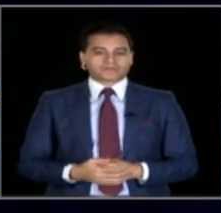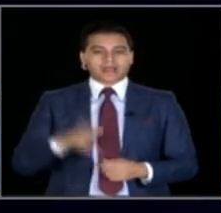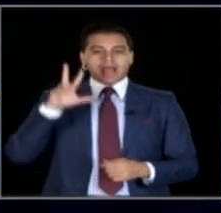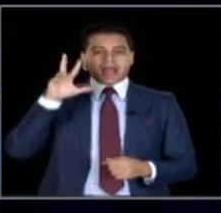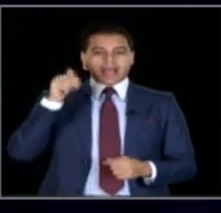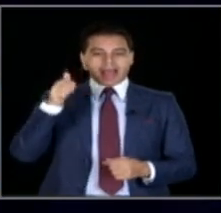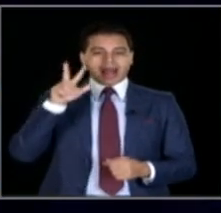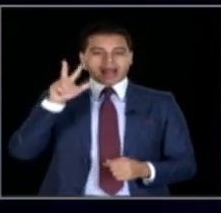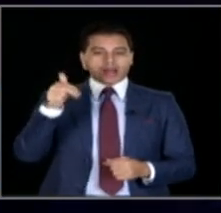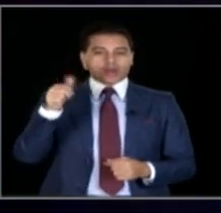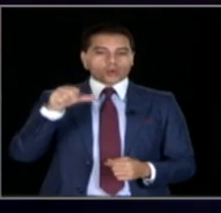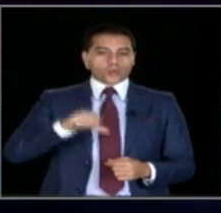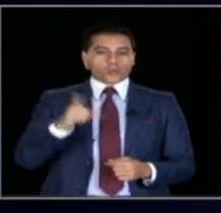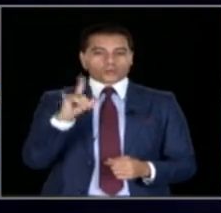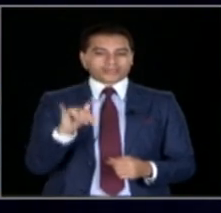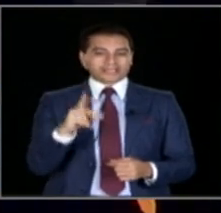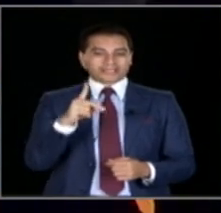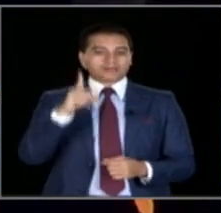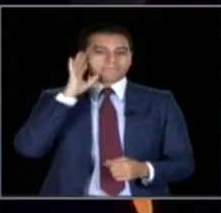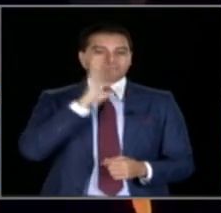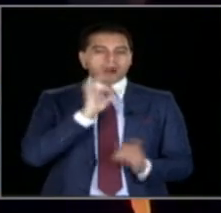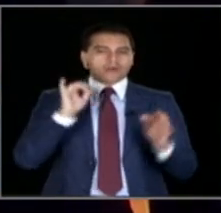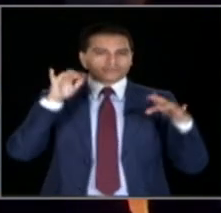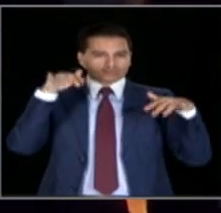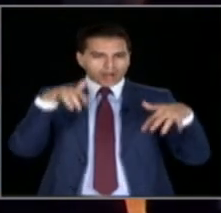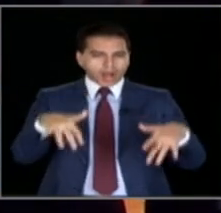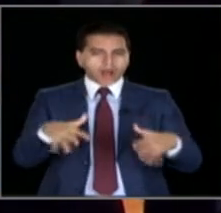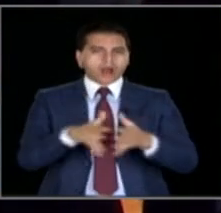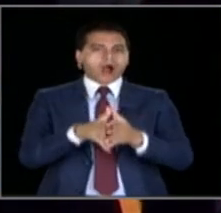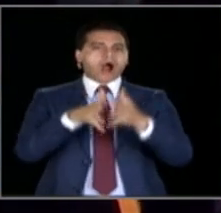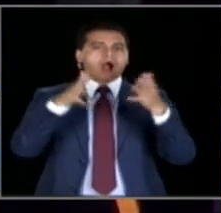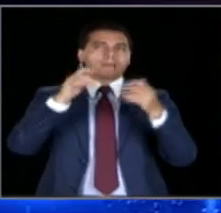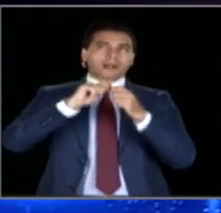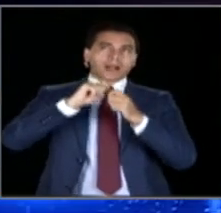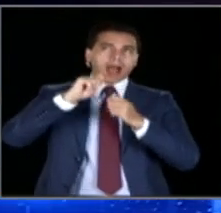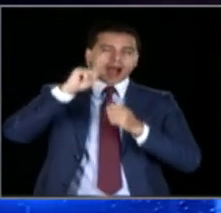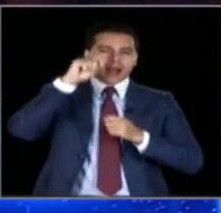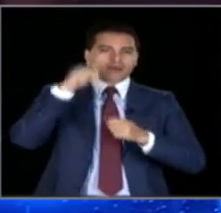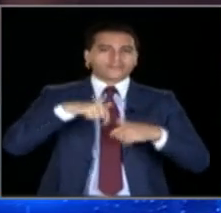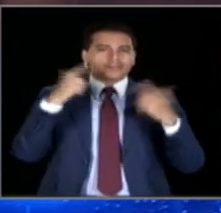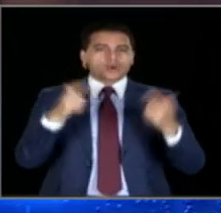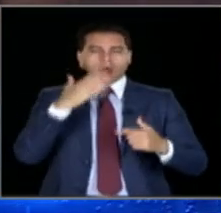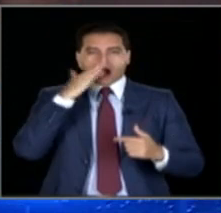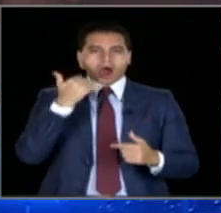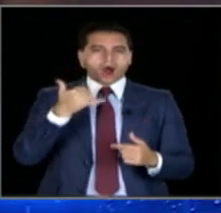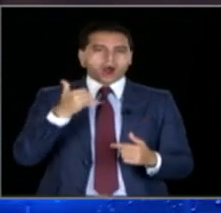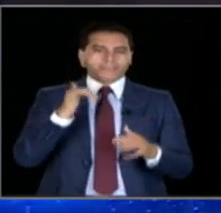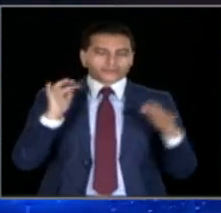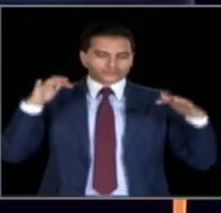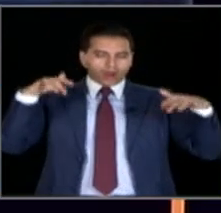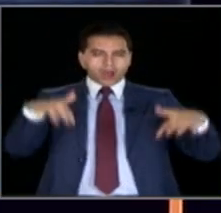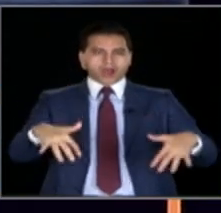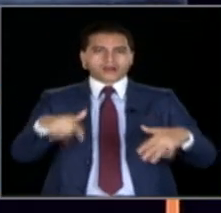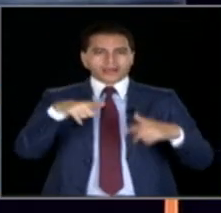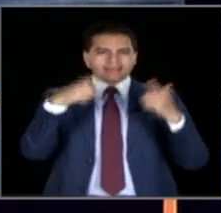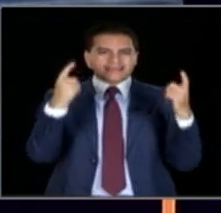الأوريت هو أعلى شلال في إحدى الدول العربية، فما هي؟ دولة